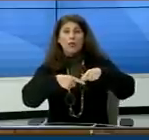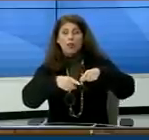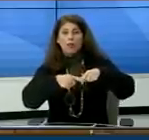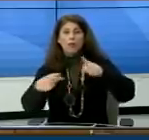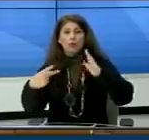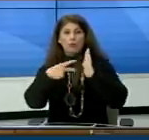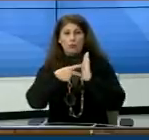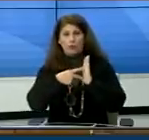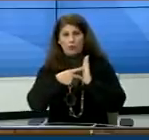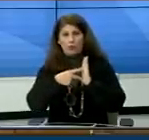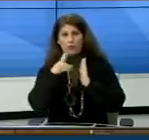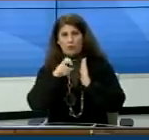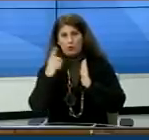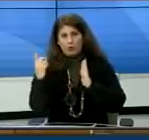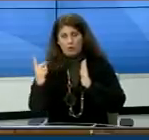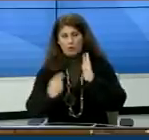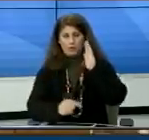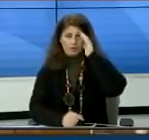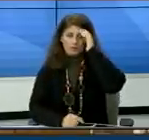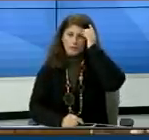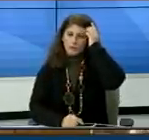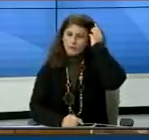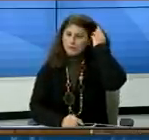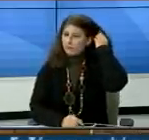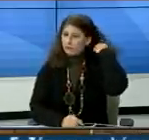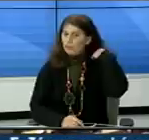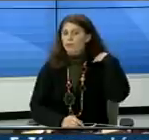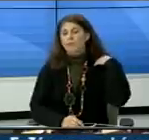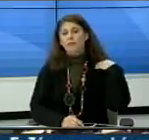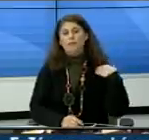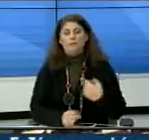του 2021.